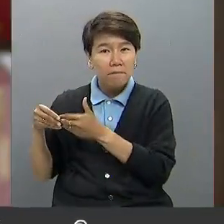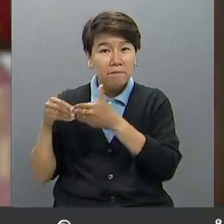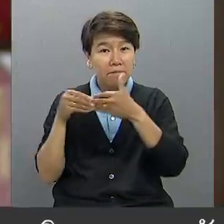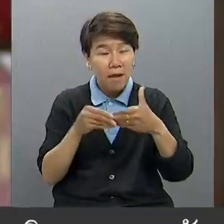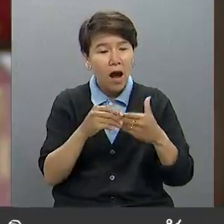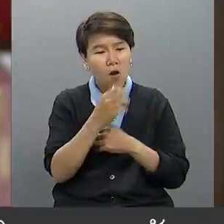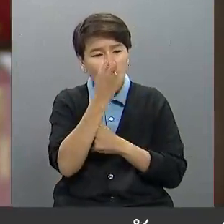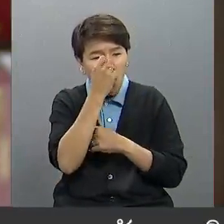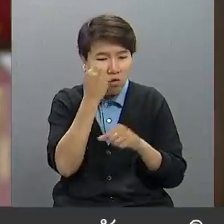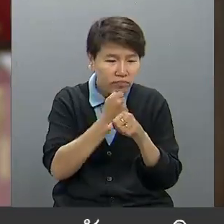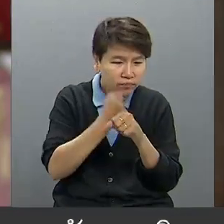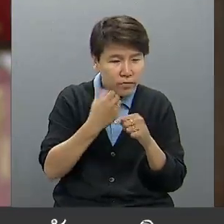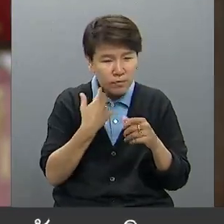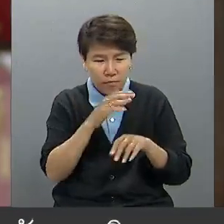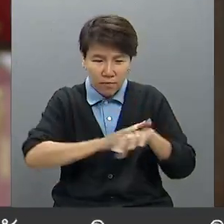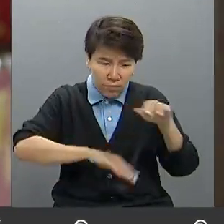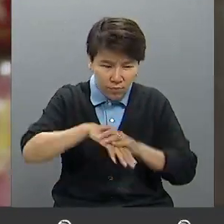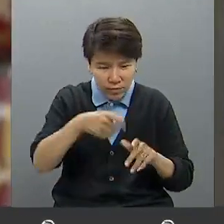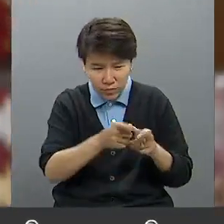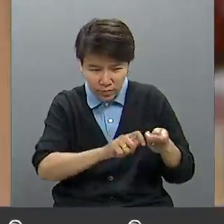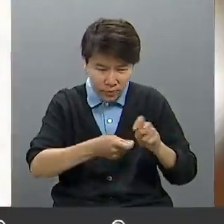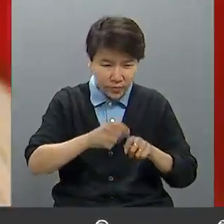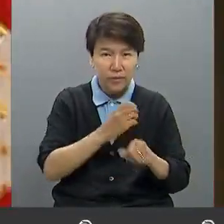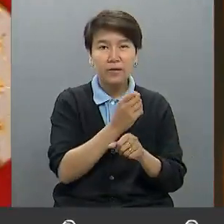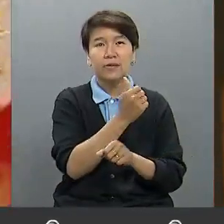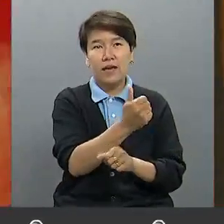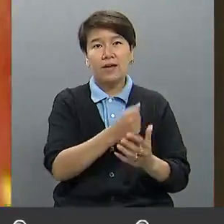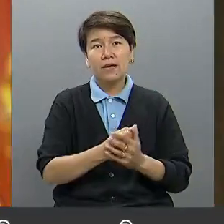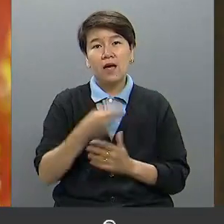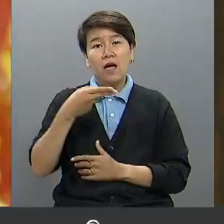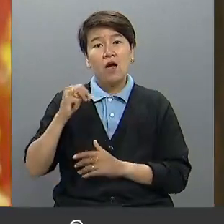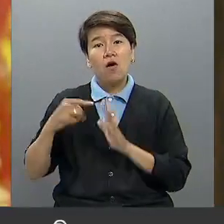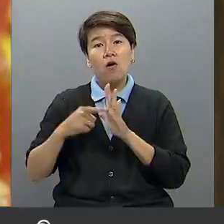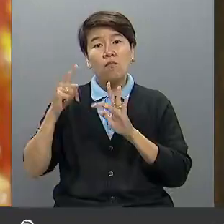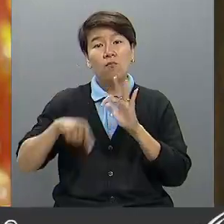จริงๆนะครับเชิญเลยครับที่หมู่3บ้านทำหลงแล้วครับ